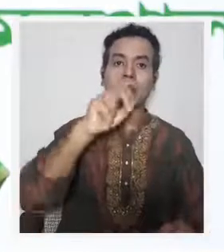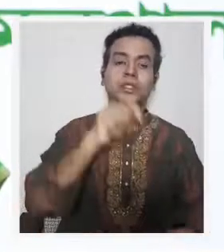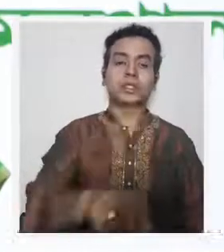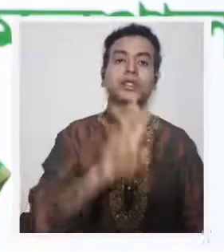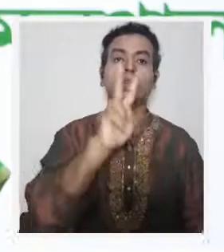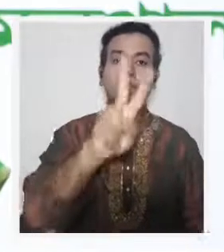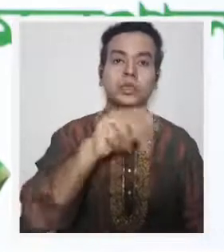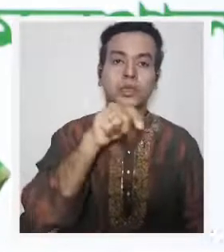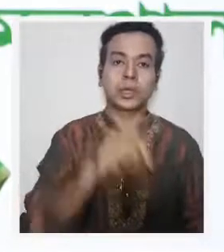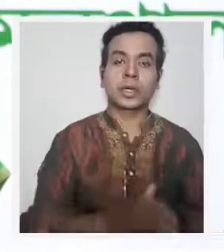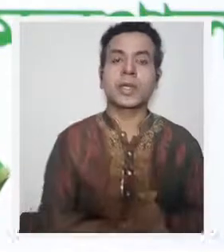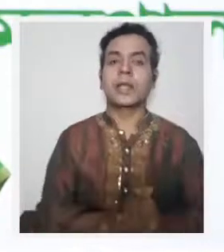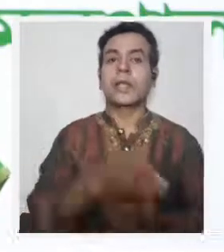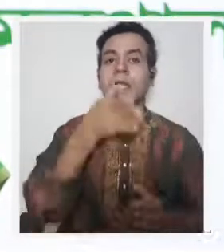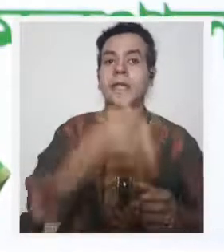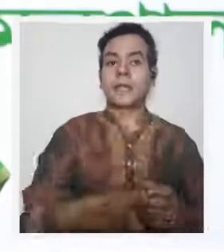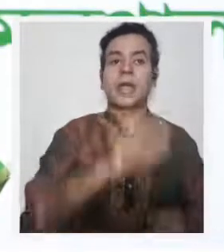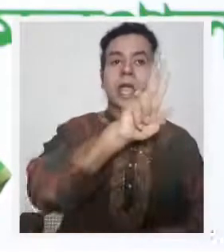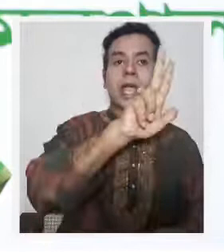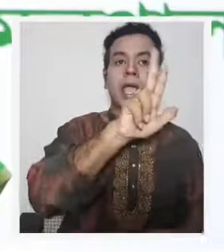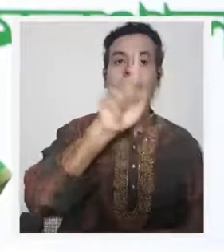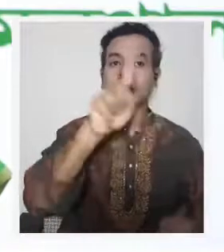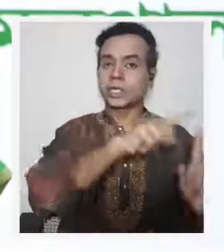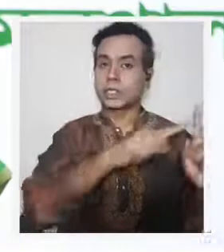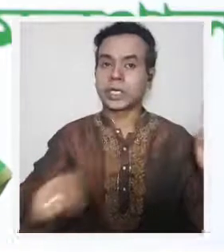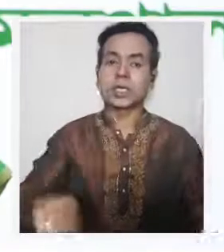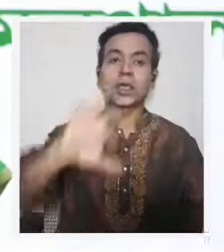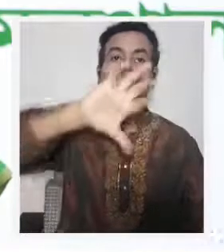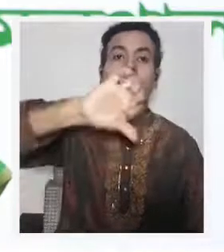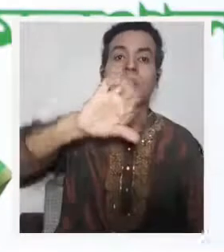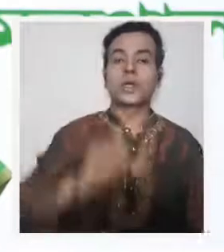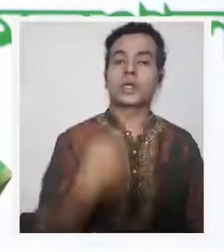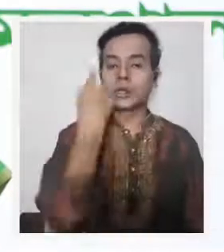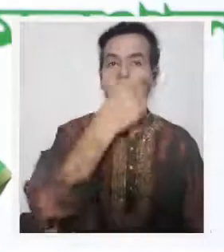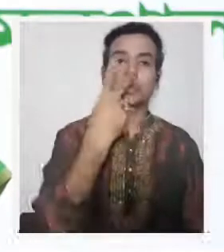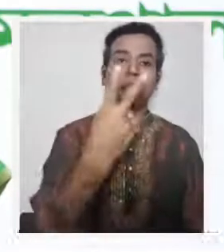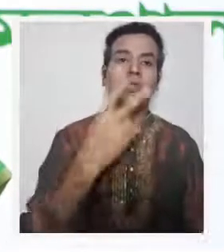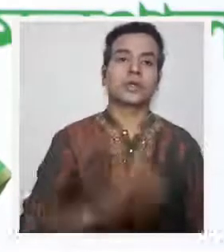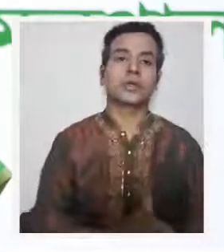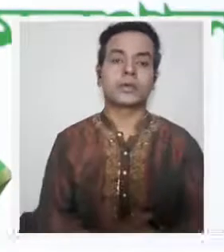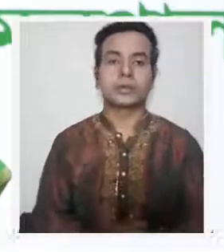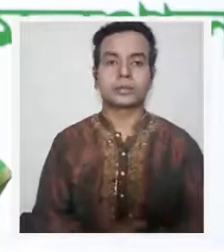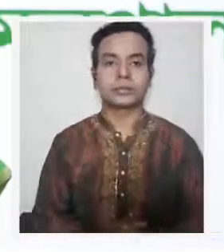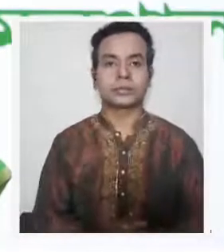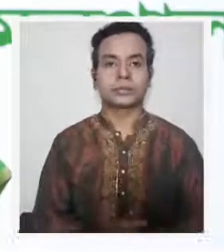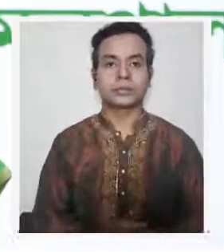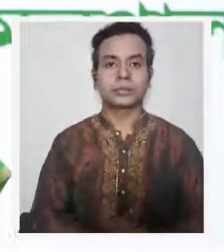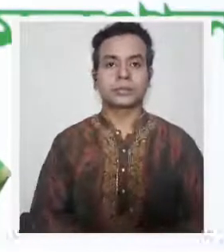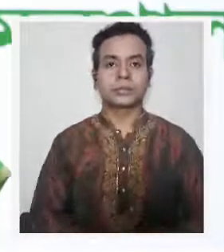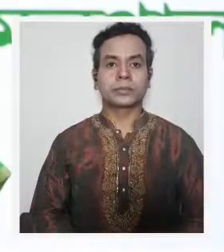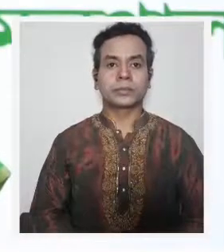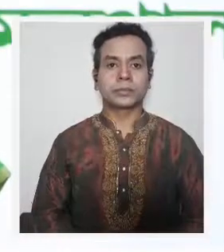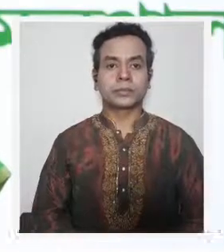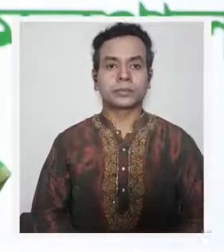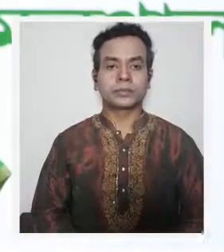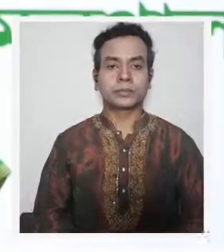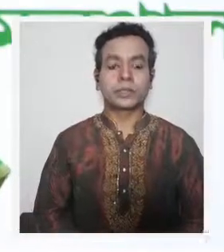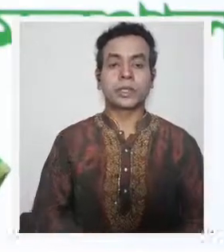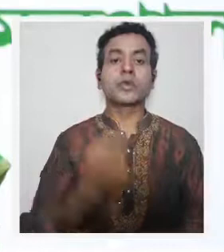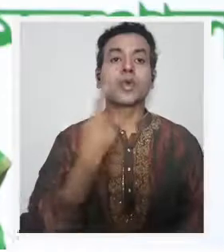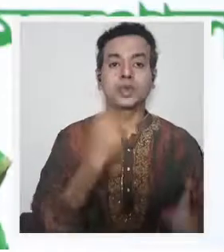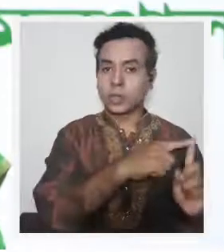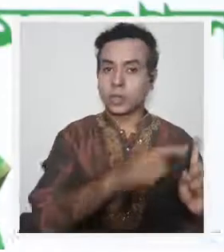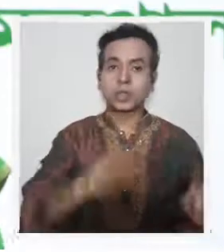51 থেকে 60 9 জন, 41 থেকে 70 4 জন, 71 থেকে 80 2 জন, এবং 81 থেকে 90